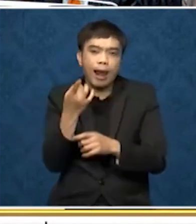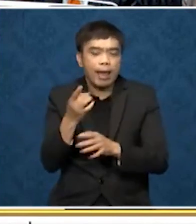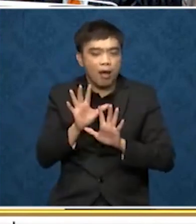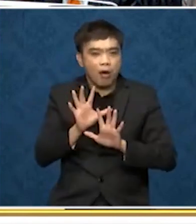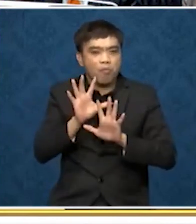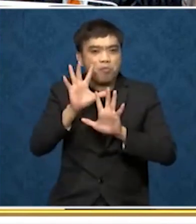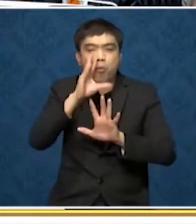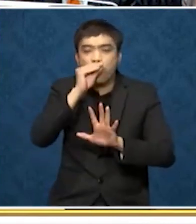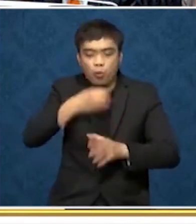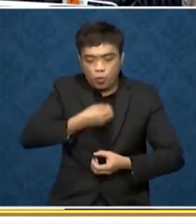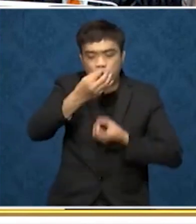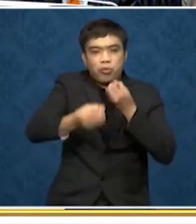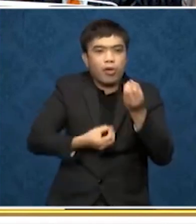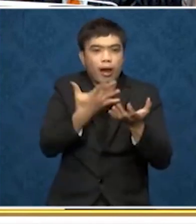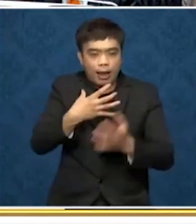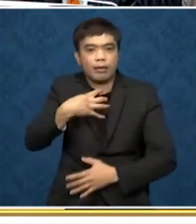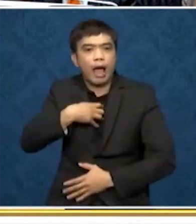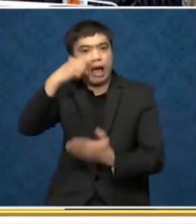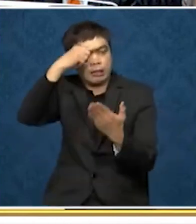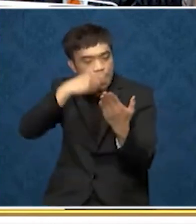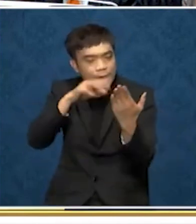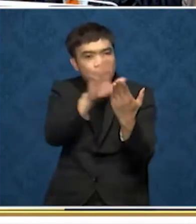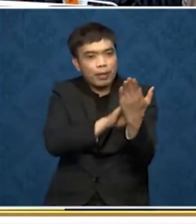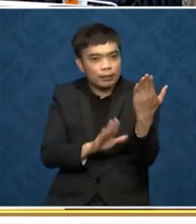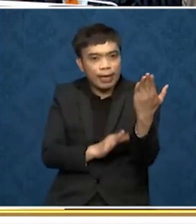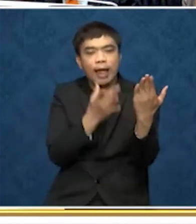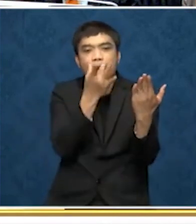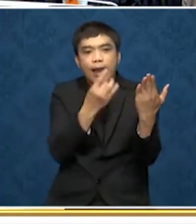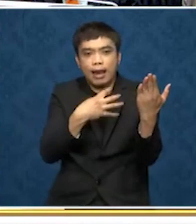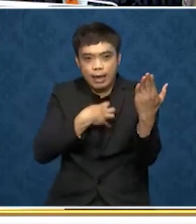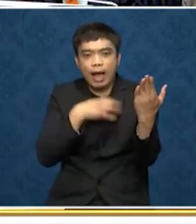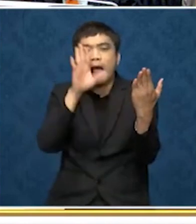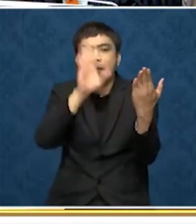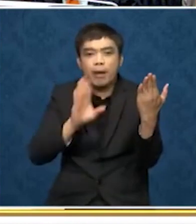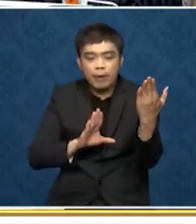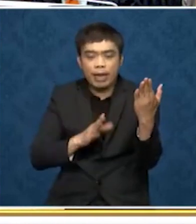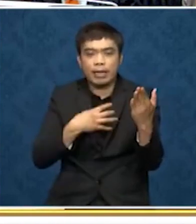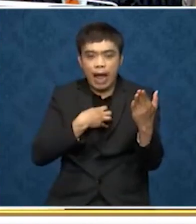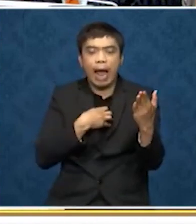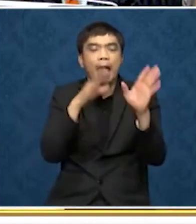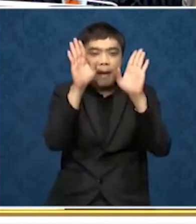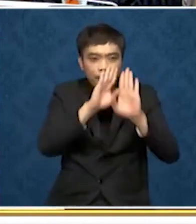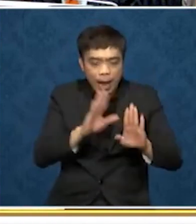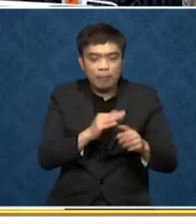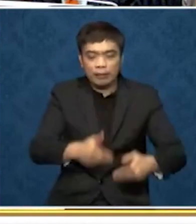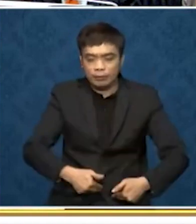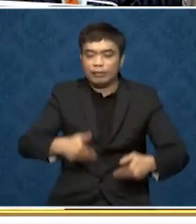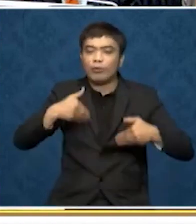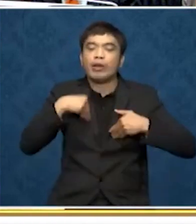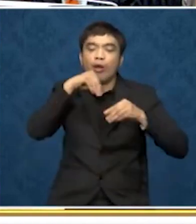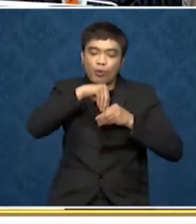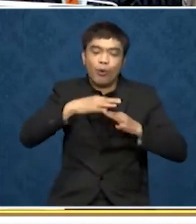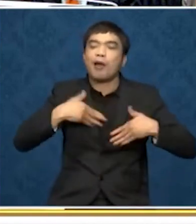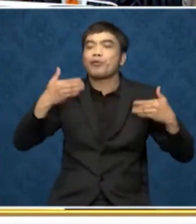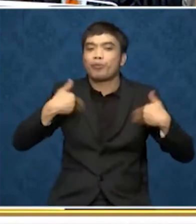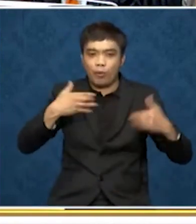เห็นประเทศในอนาคตเป็นแบบไหนเป็นในแบบที่เขาคาดหวังเป็นในแบบที่เคอยากใช้ชีวิตนะ